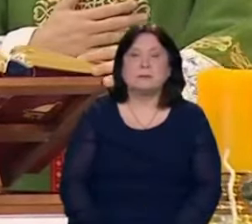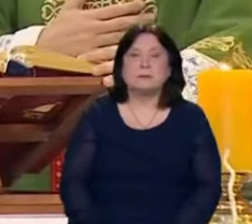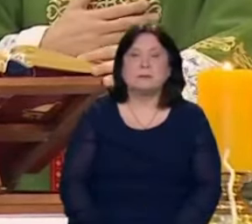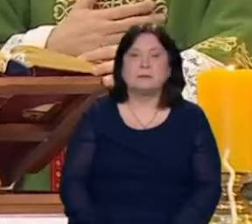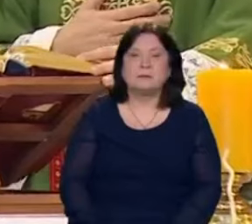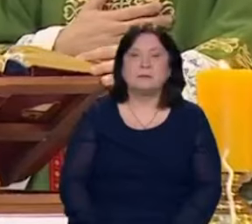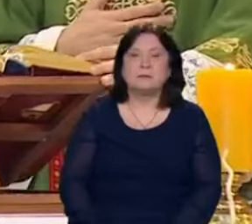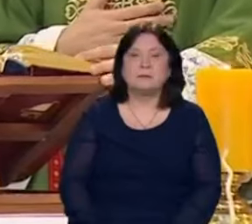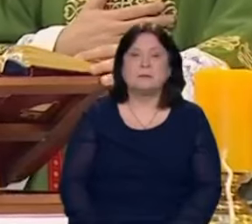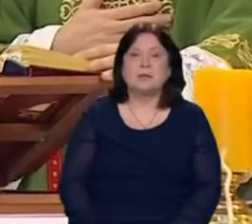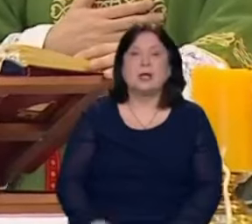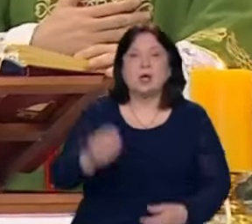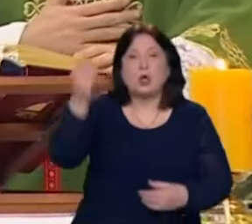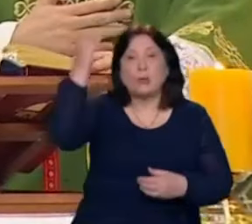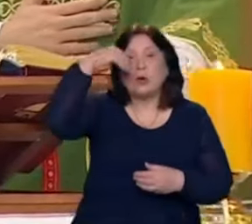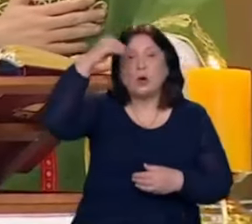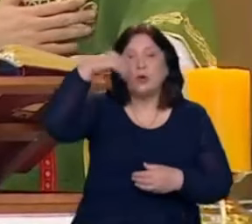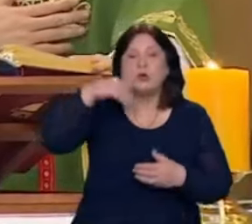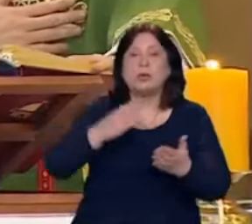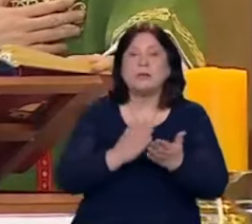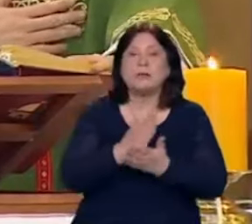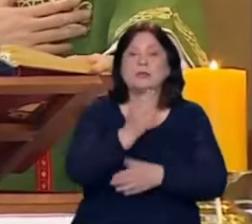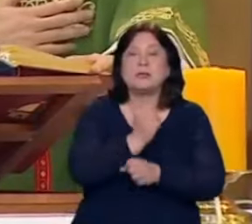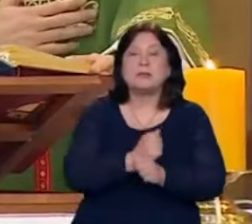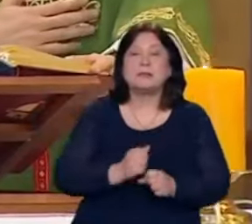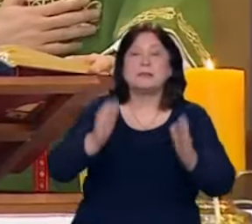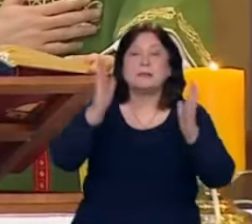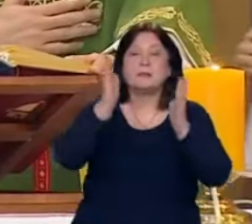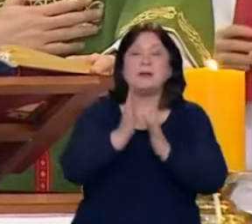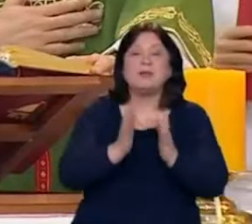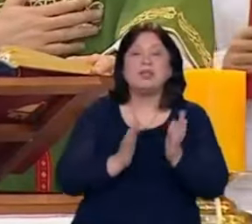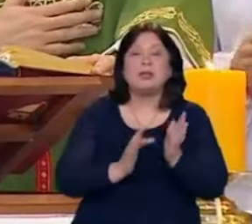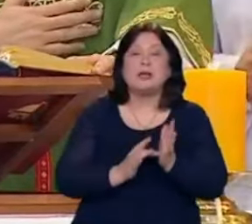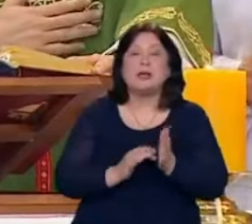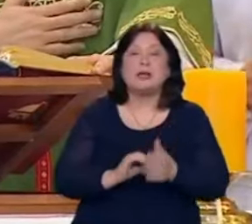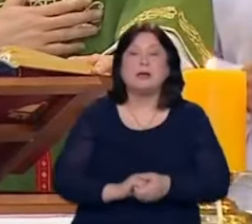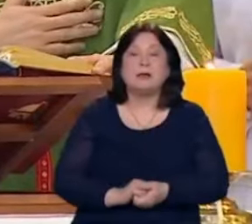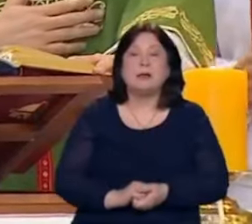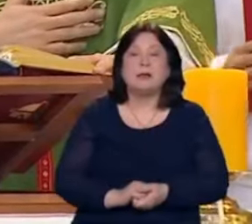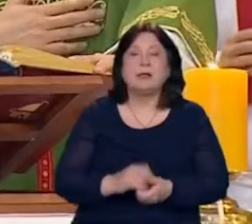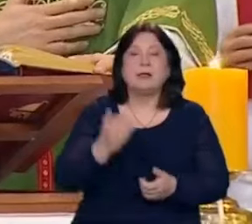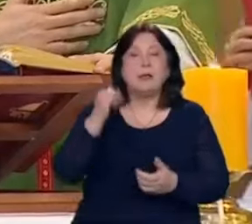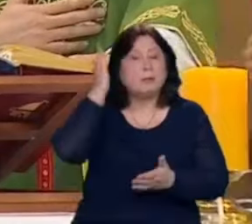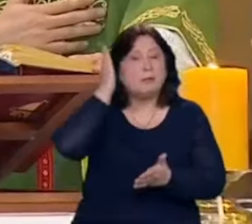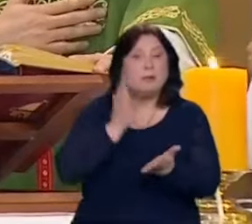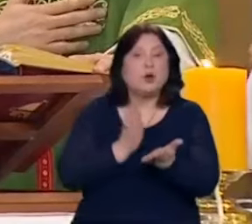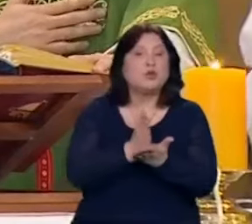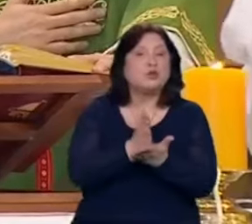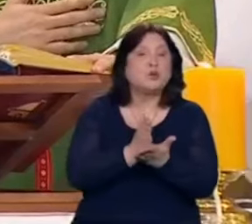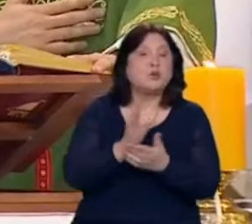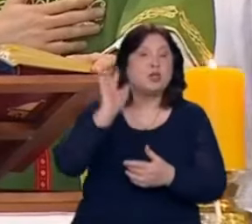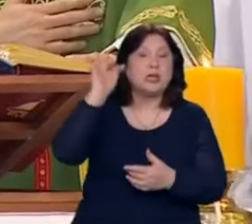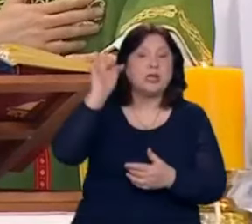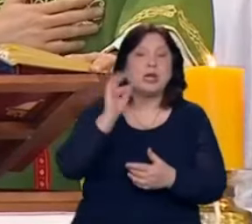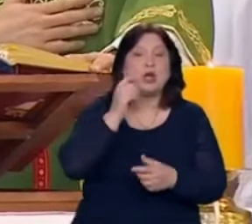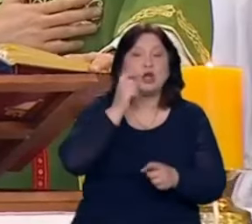wieków pouczeni przez zbawiciela i posłuszni